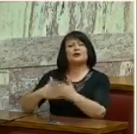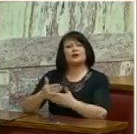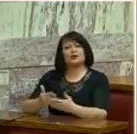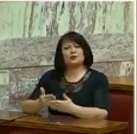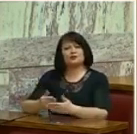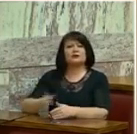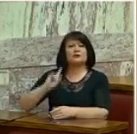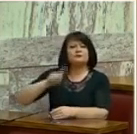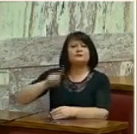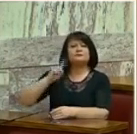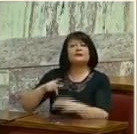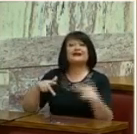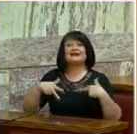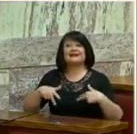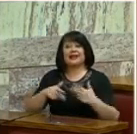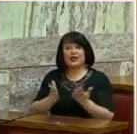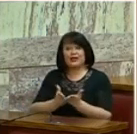παραβίαζε το κράτος δικαίου στη χώρα